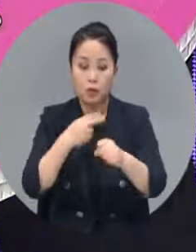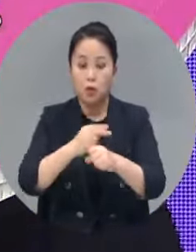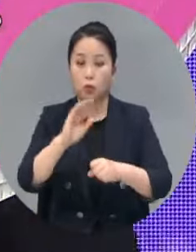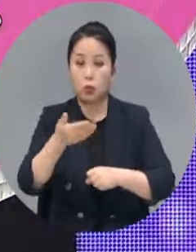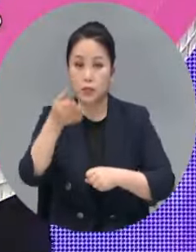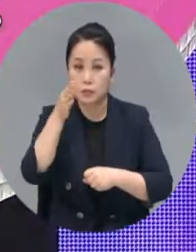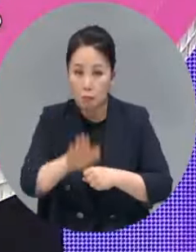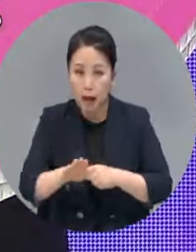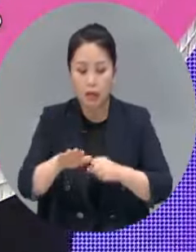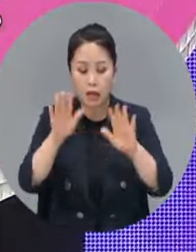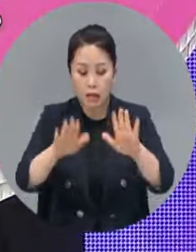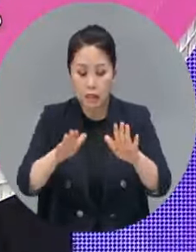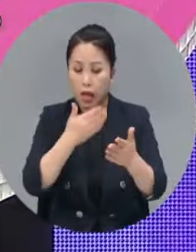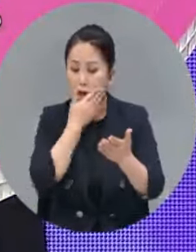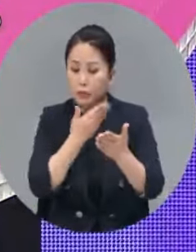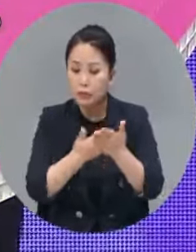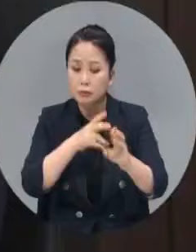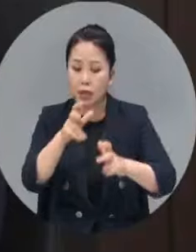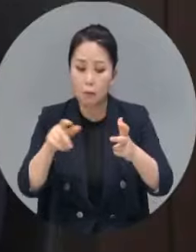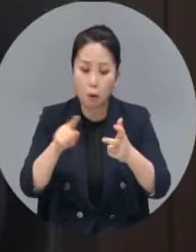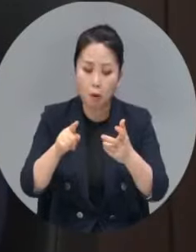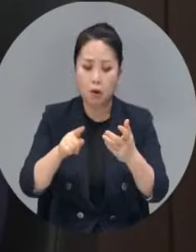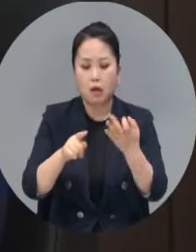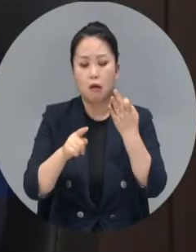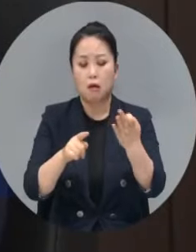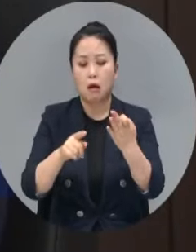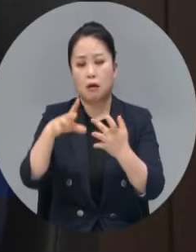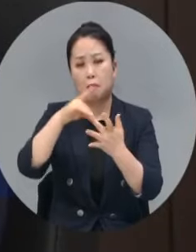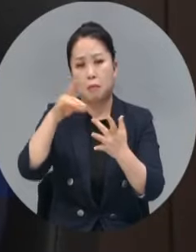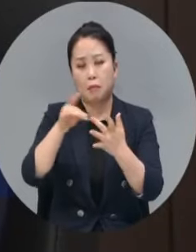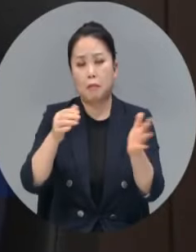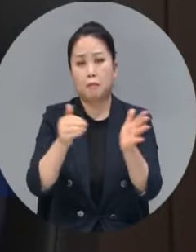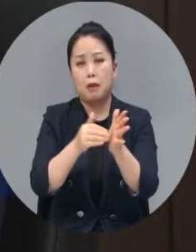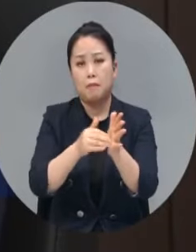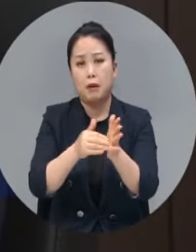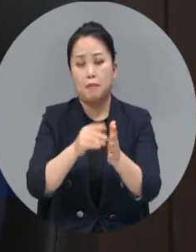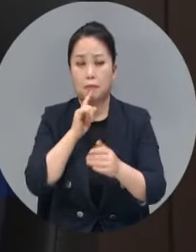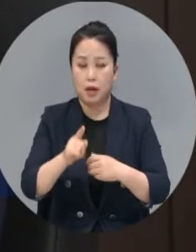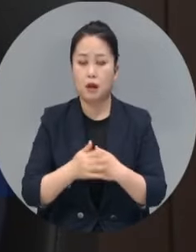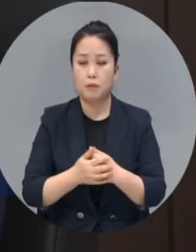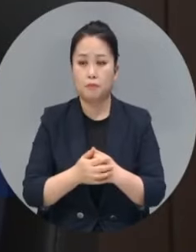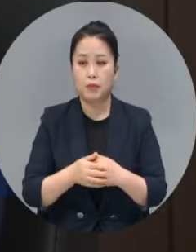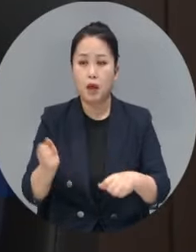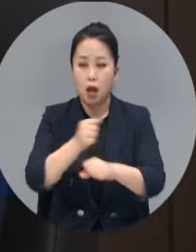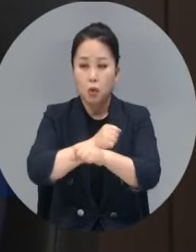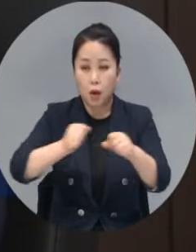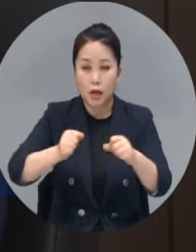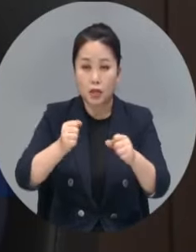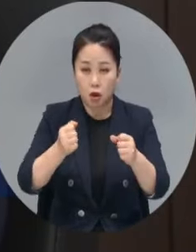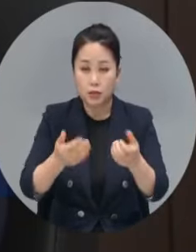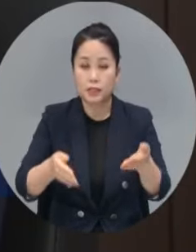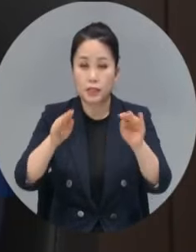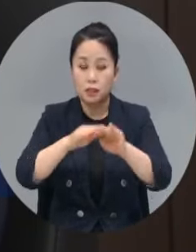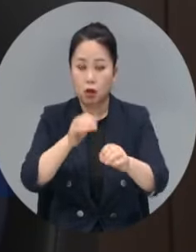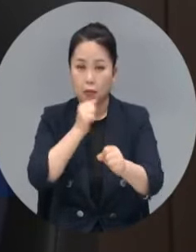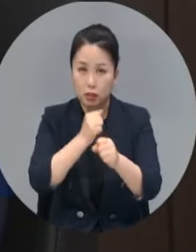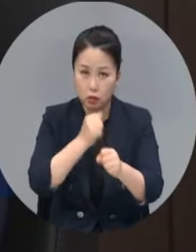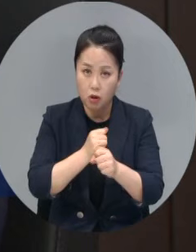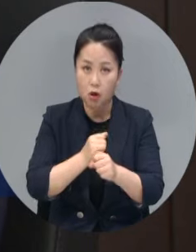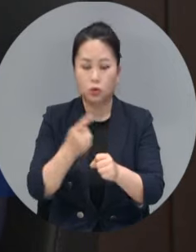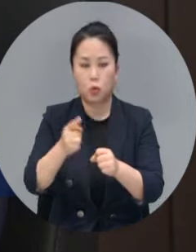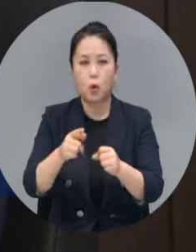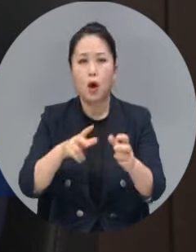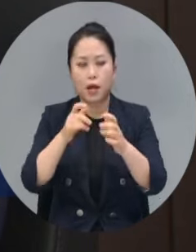14개를 추인 정도 광역 인프라구축 부분과 그리고 공동으로 산업을 같이 함께 육성하는 분야